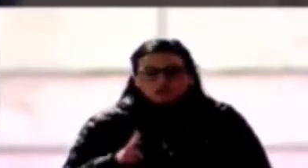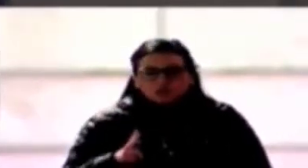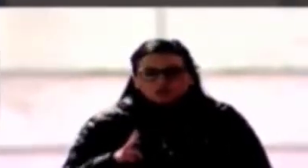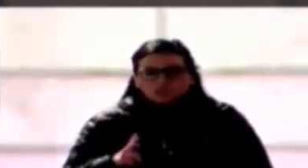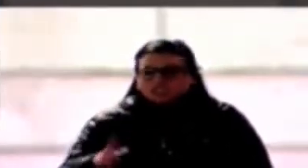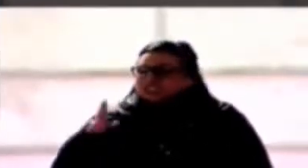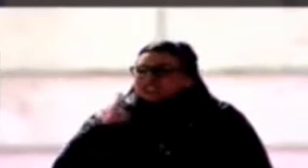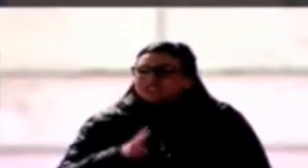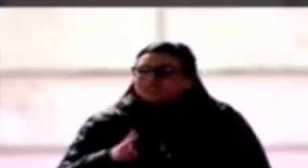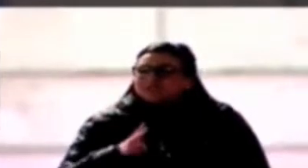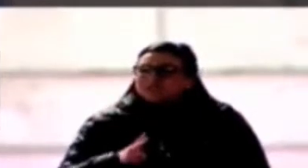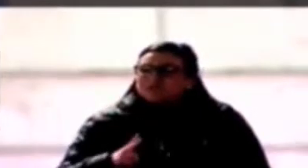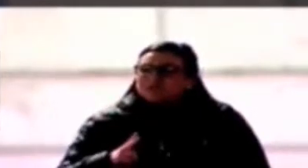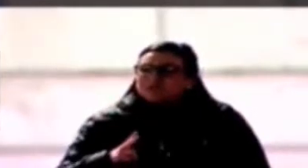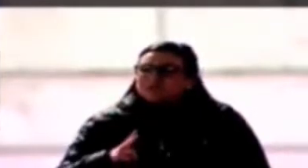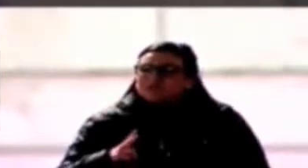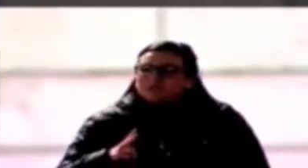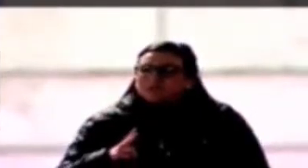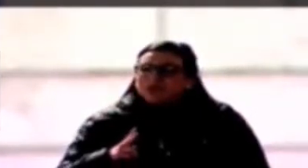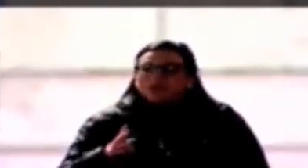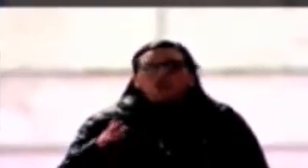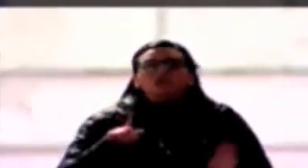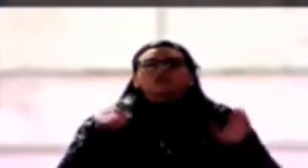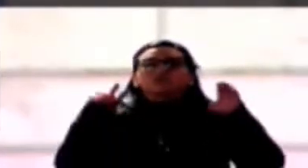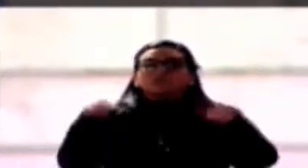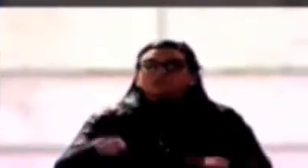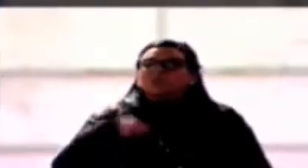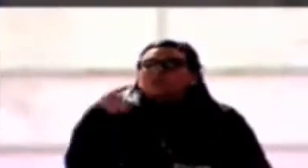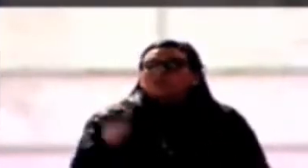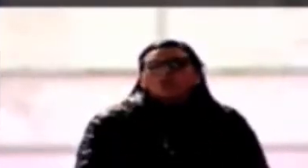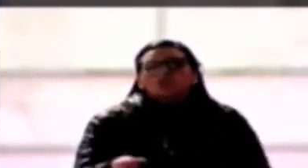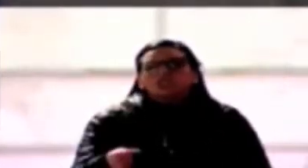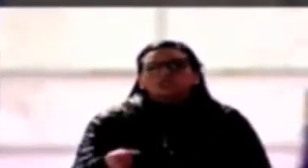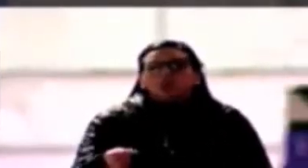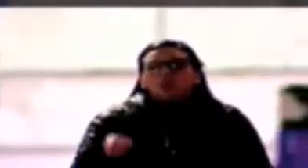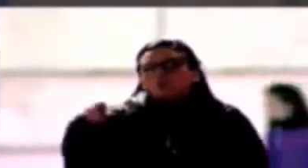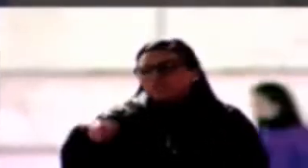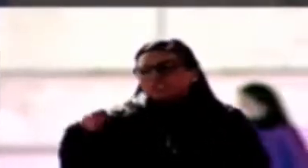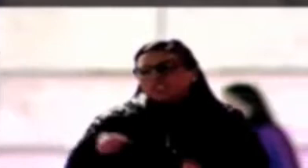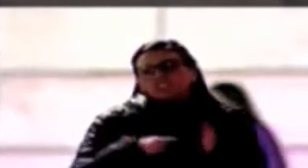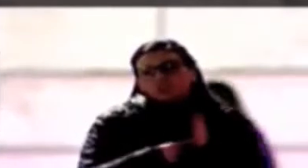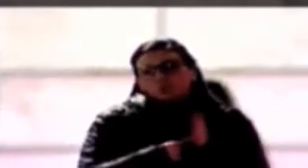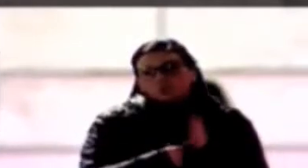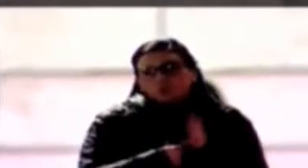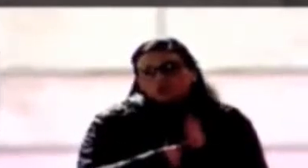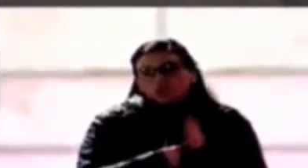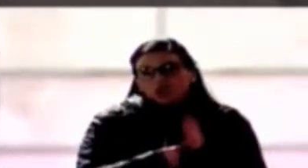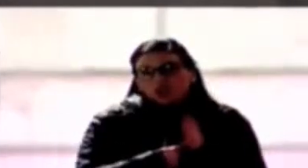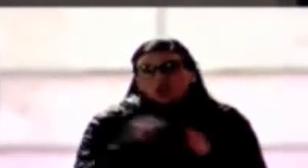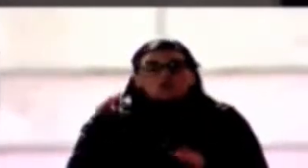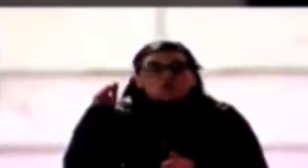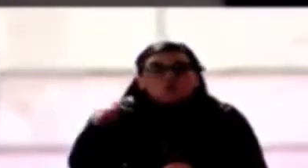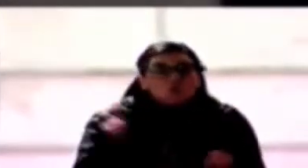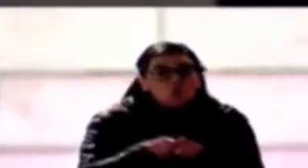Io spero che non ci dovrà toccare per un altro settennato di avere un Presidente della Repubblica come questo che c'è stato, che è